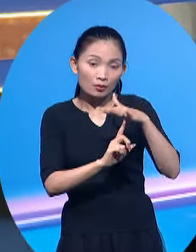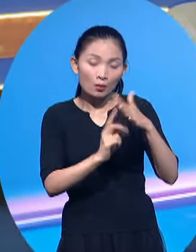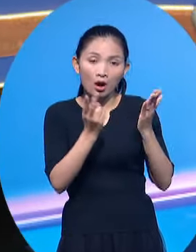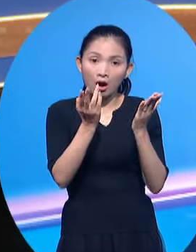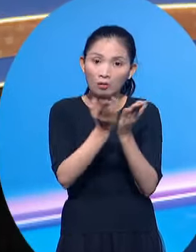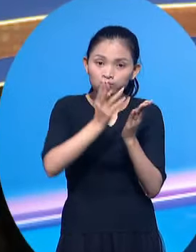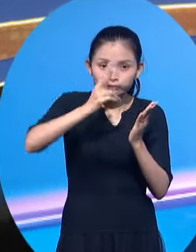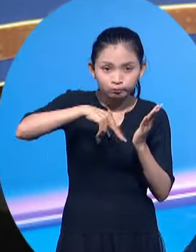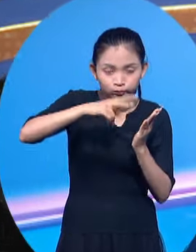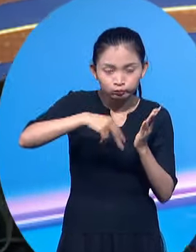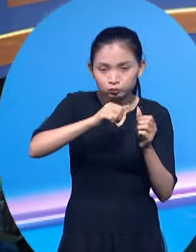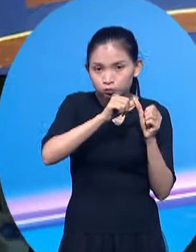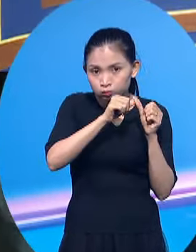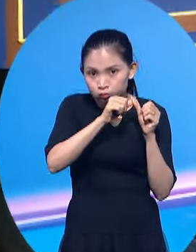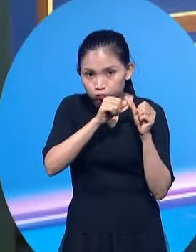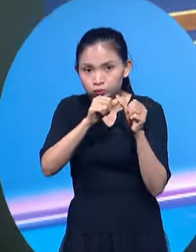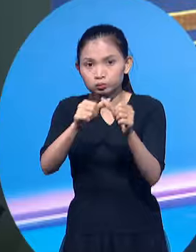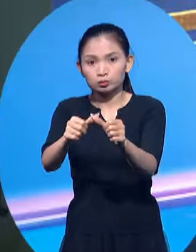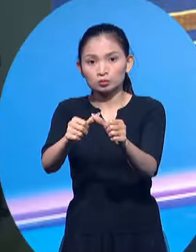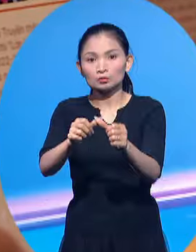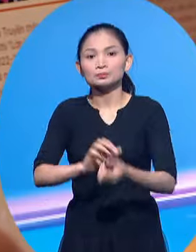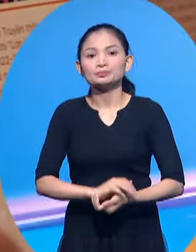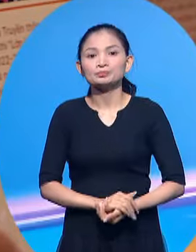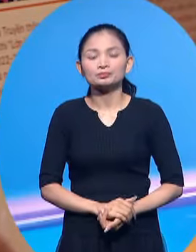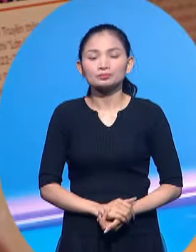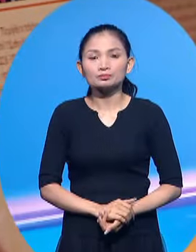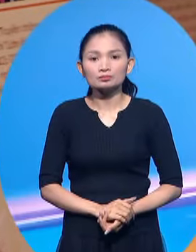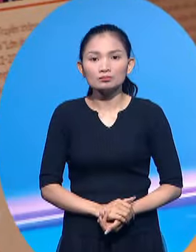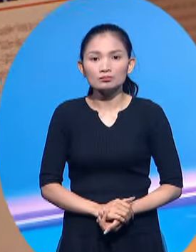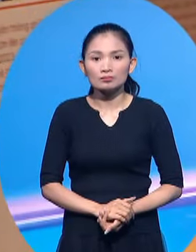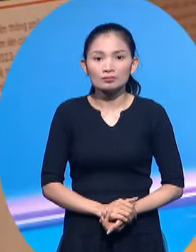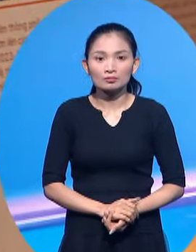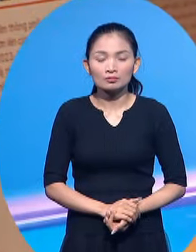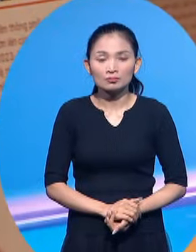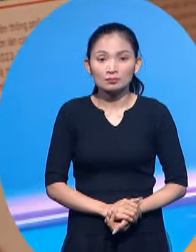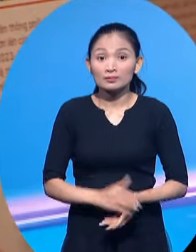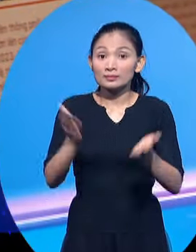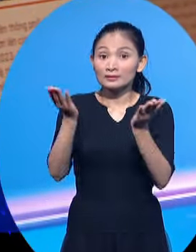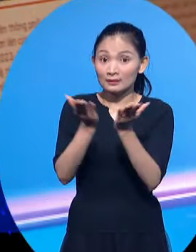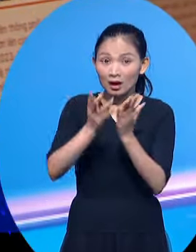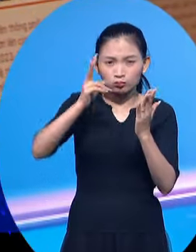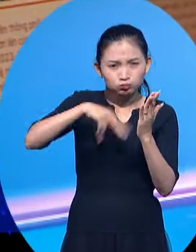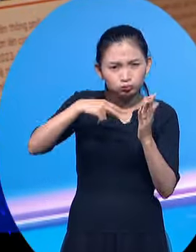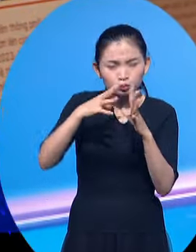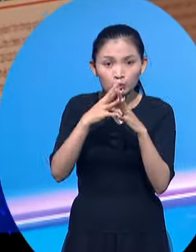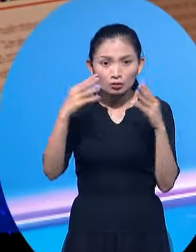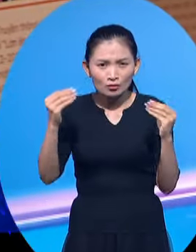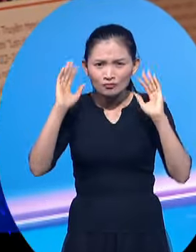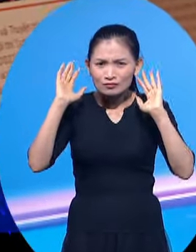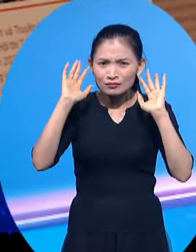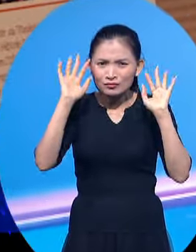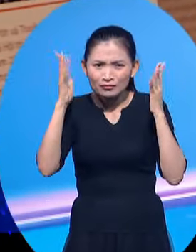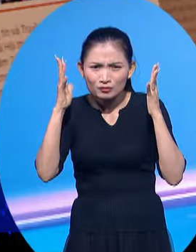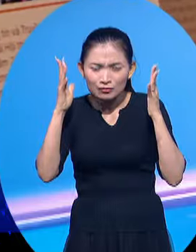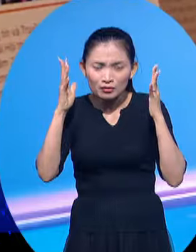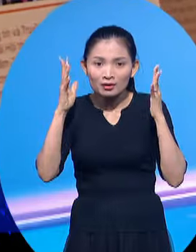động của thành phố Hồ Chí Minh trong các hoạt động về sách. Bây giờ thấy người đọc sách nhiều vậy thì vui là tất